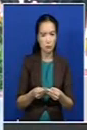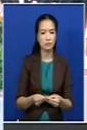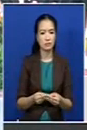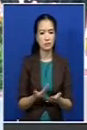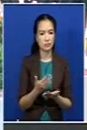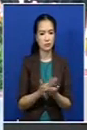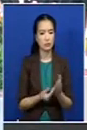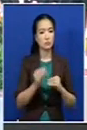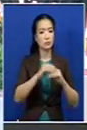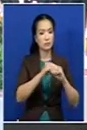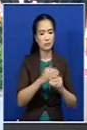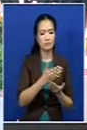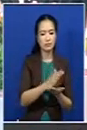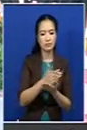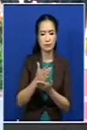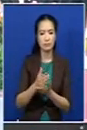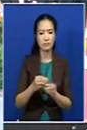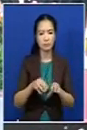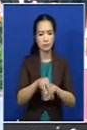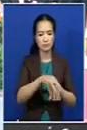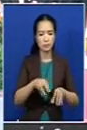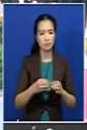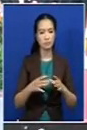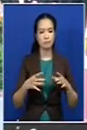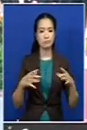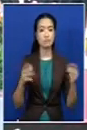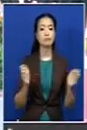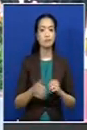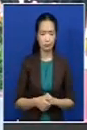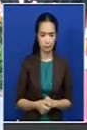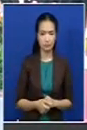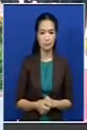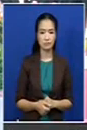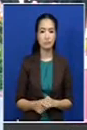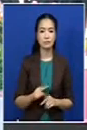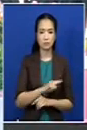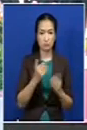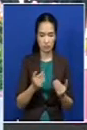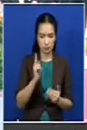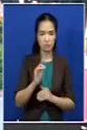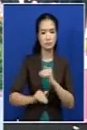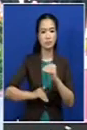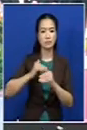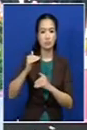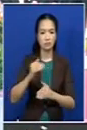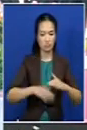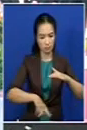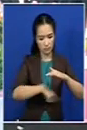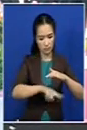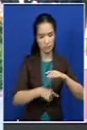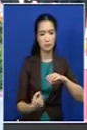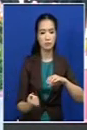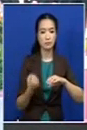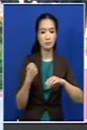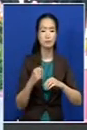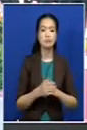ครมาเป็นขยายเป็นกองทุนทำอย่างอื่นต่อไปให้มันกว้างขึ้นเรื่อยๆนะวันนี้เราต้องพัฒนาอย่างนี้ภายในแข็งแรงหาตล